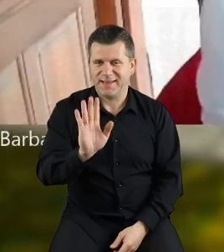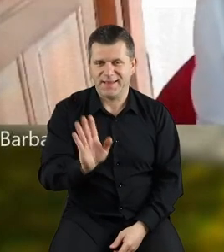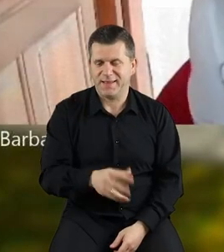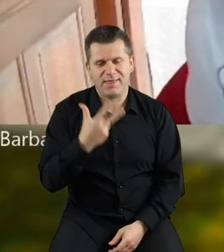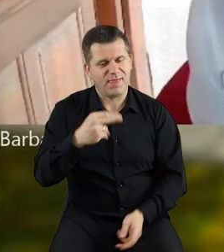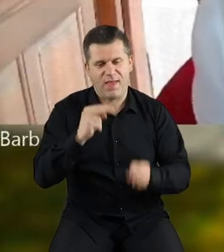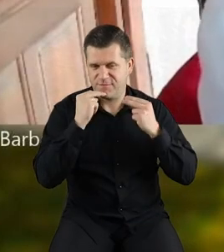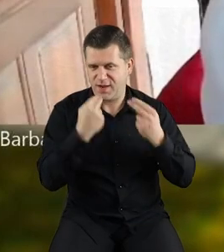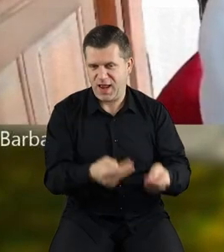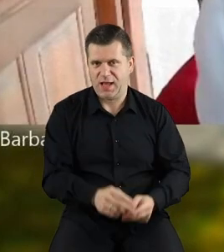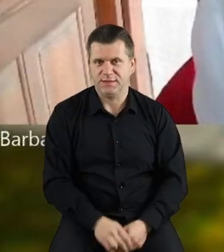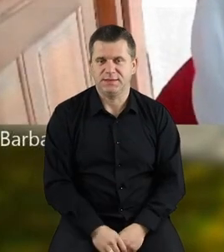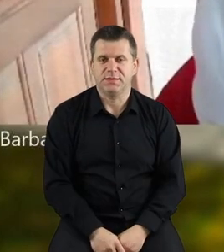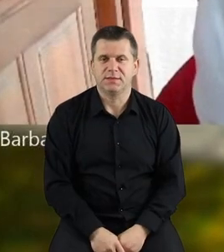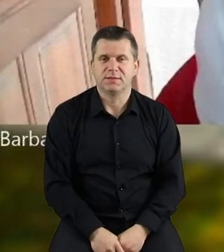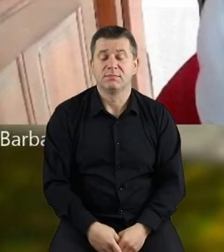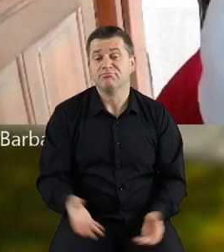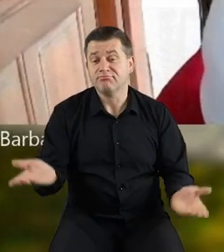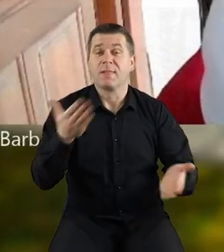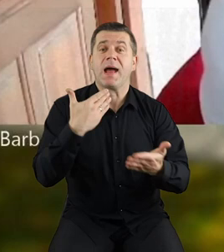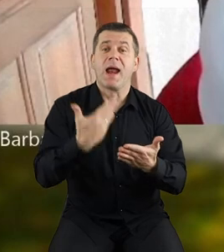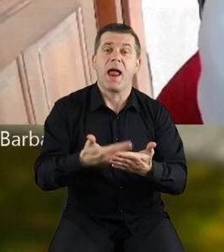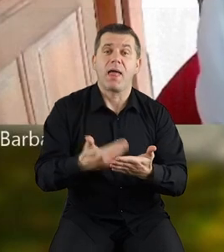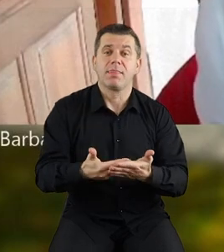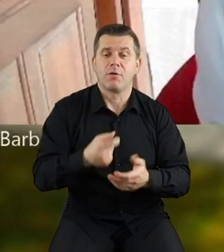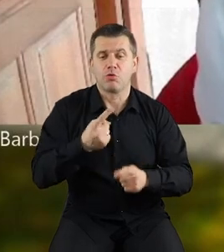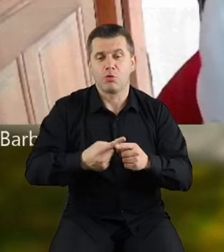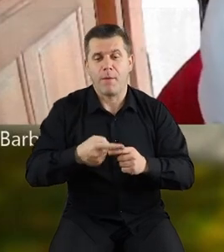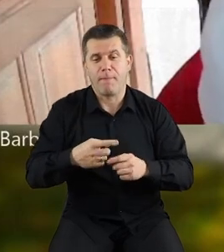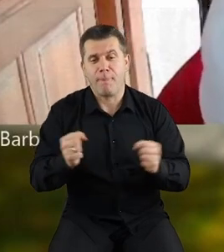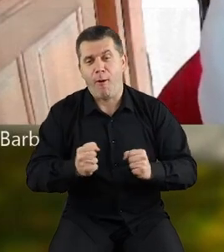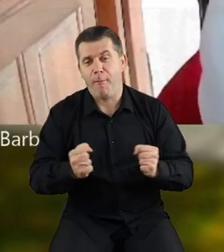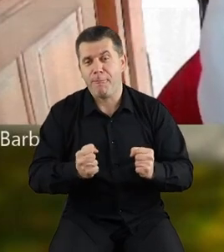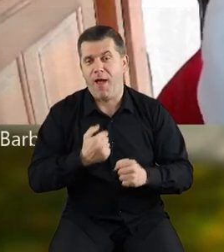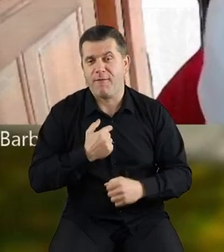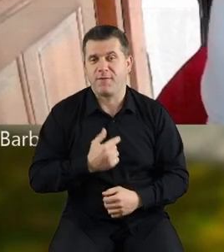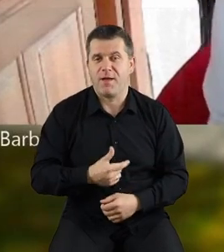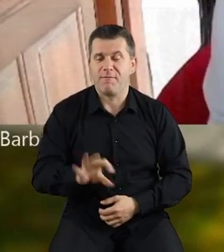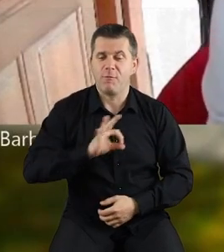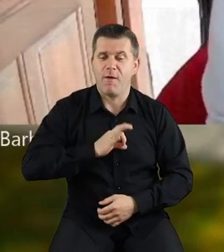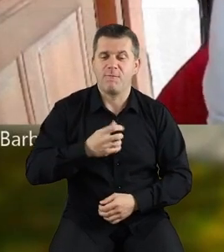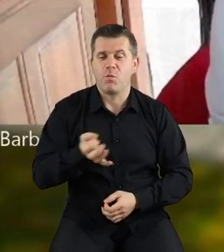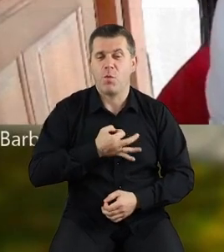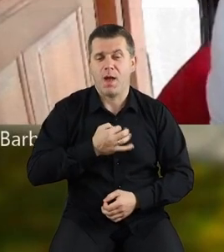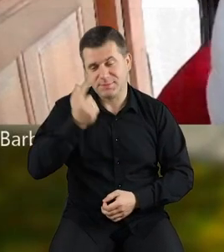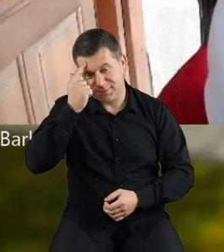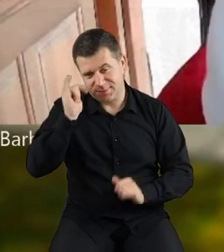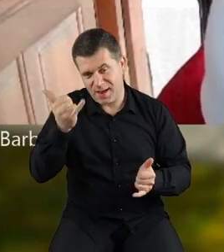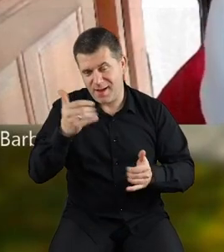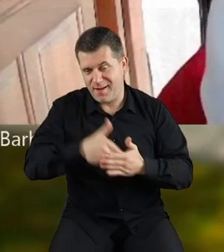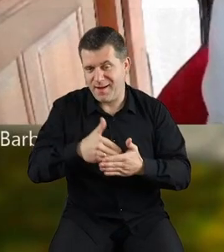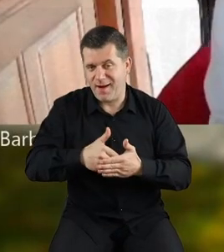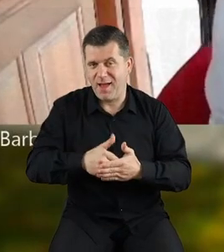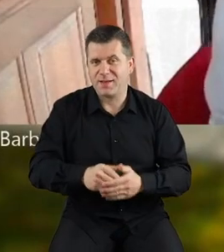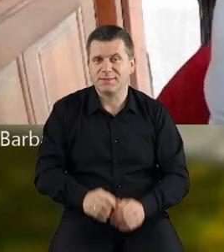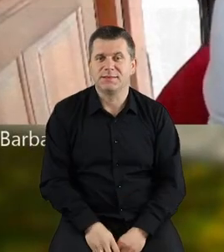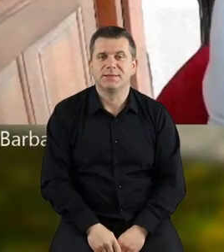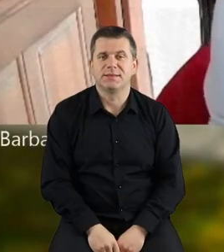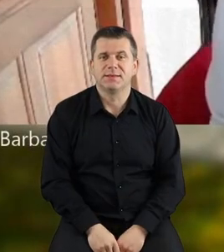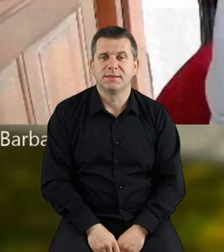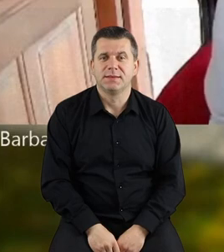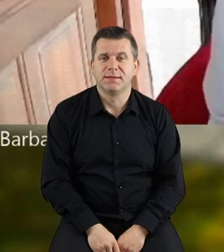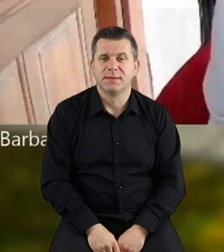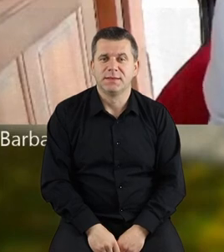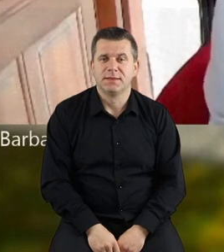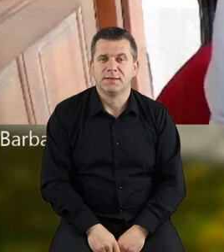Nie, nie wracam do nich. Może dlatego, że obawiam się swojej własnej reakcji.